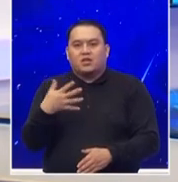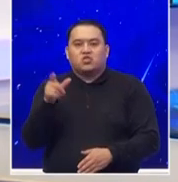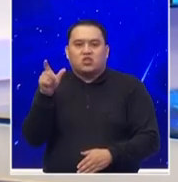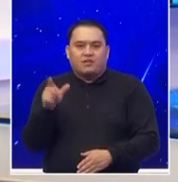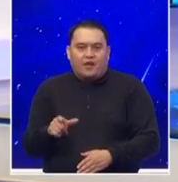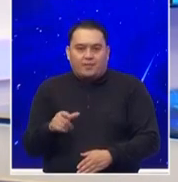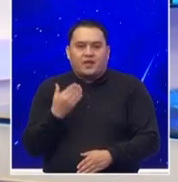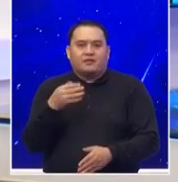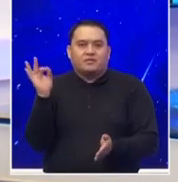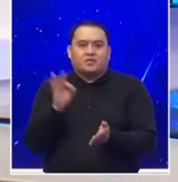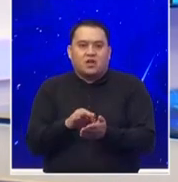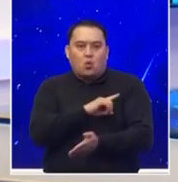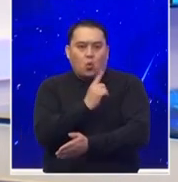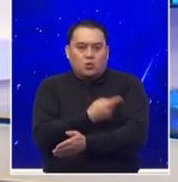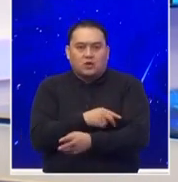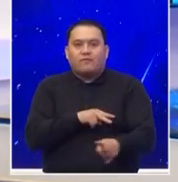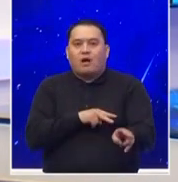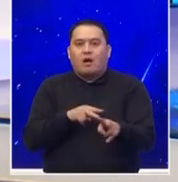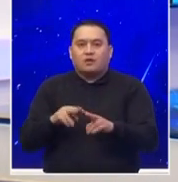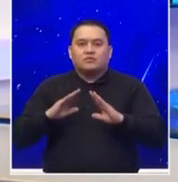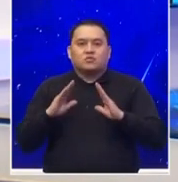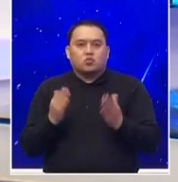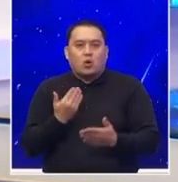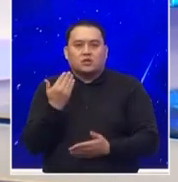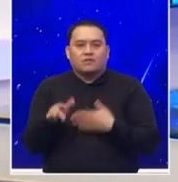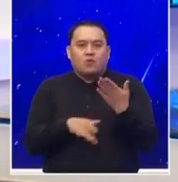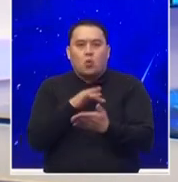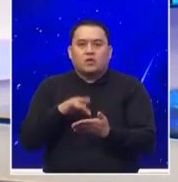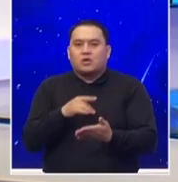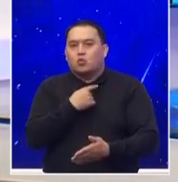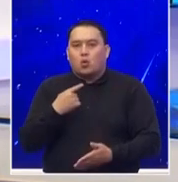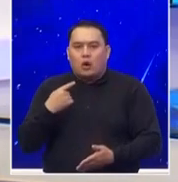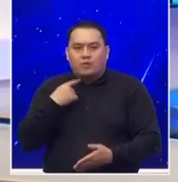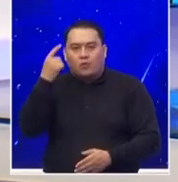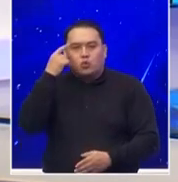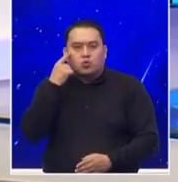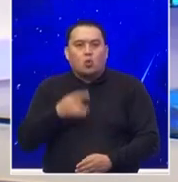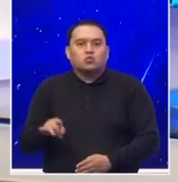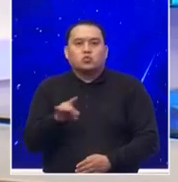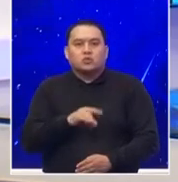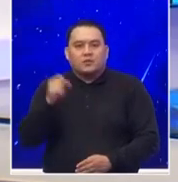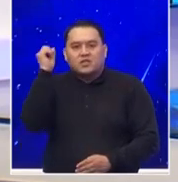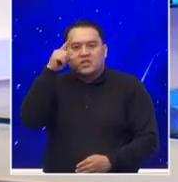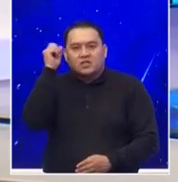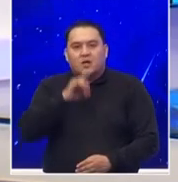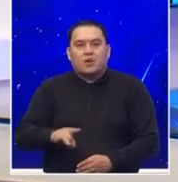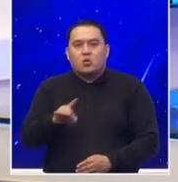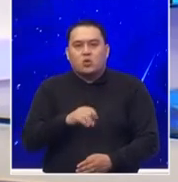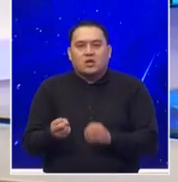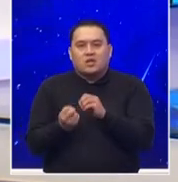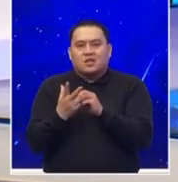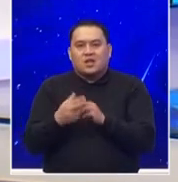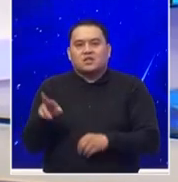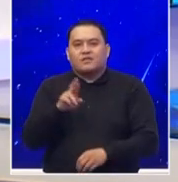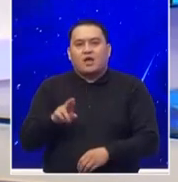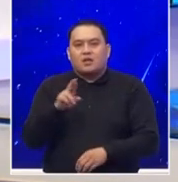135 человек. В целях усиления контроля за эпидемиологической ситуацией в городе Талдыкорган, а также Коксузском и Скирдинском районе